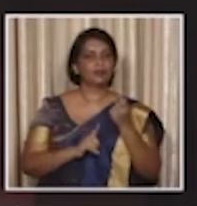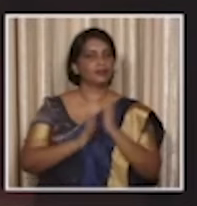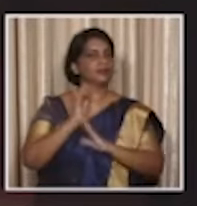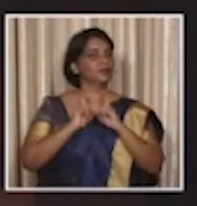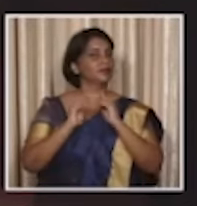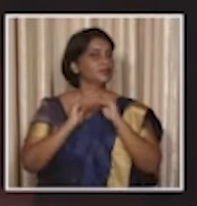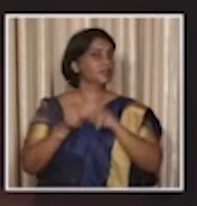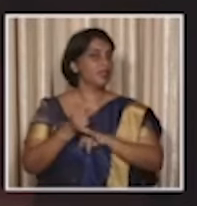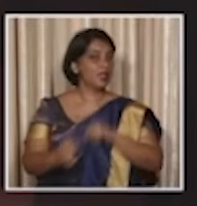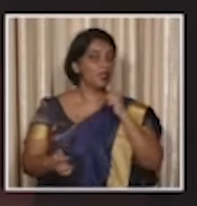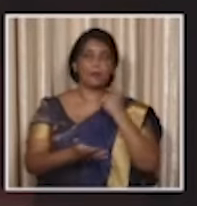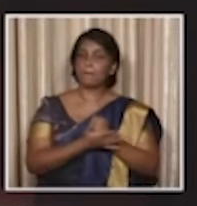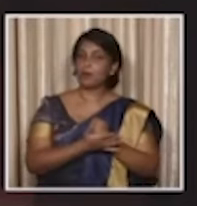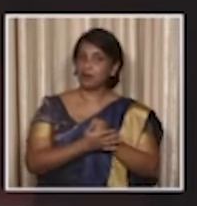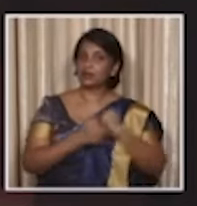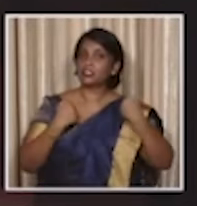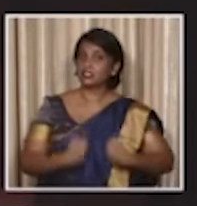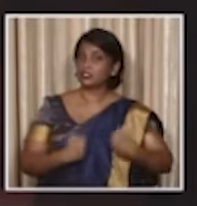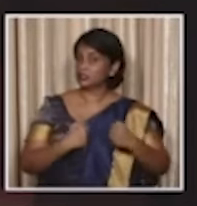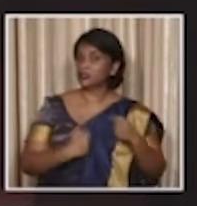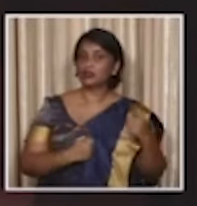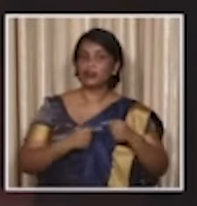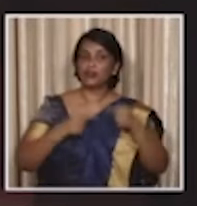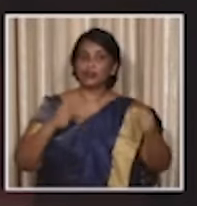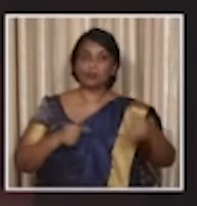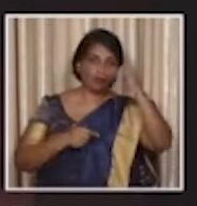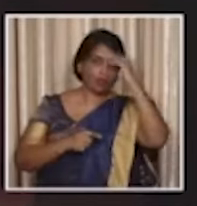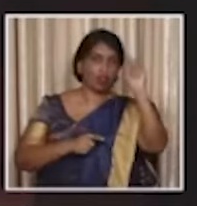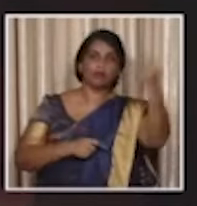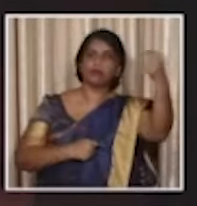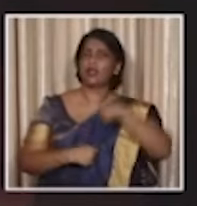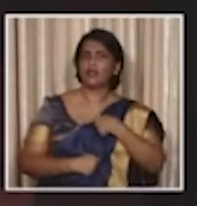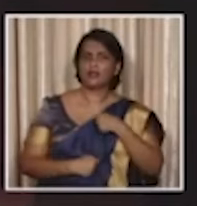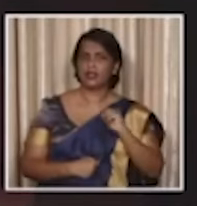අමාත්‍යංශයේ ලේකමුයි මහ බැංකුවේ අධිපති විපක්ෂ නායක කාර්යාලයට ආවේ?